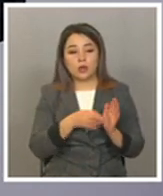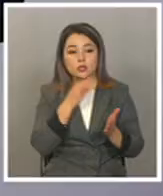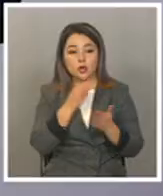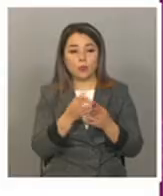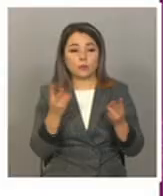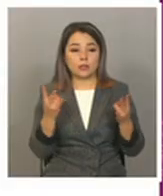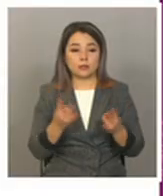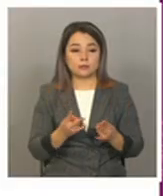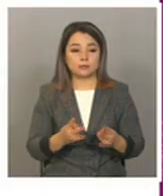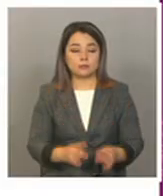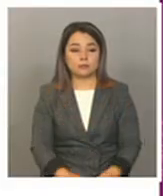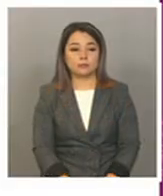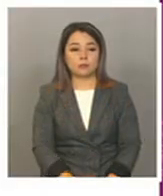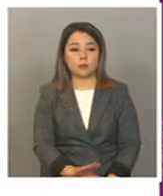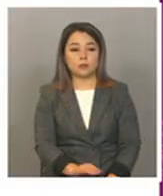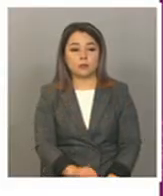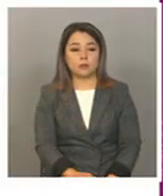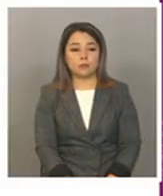беріңіздер.